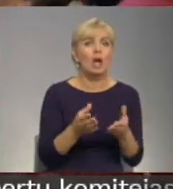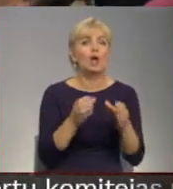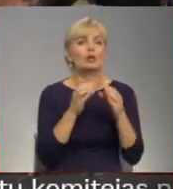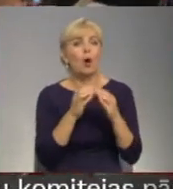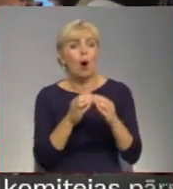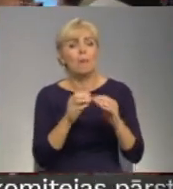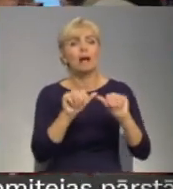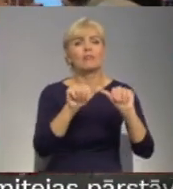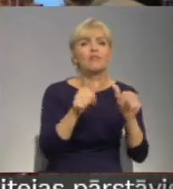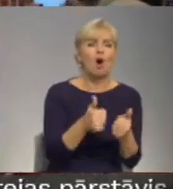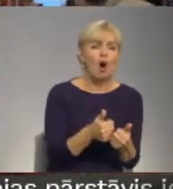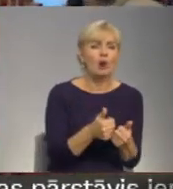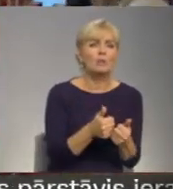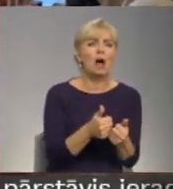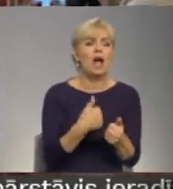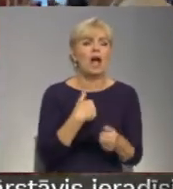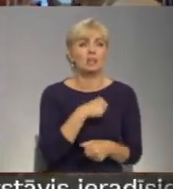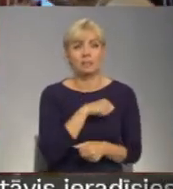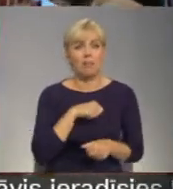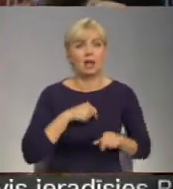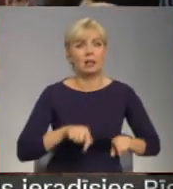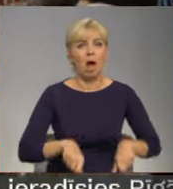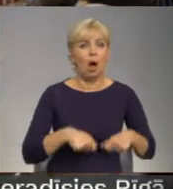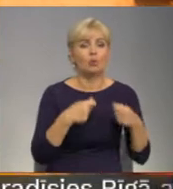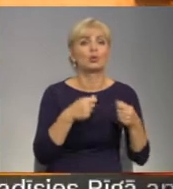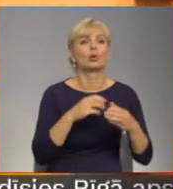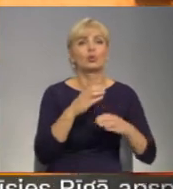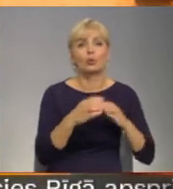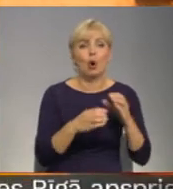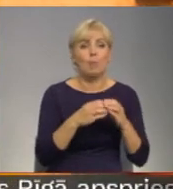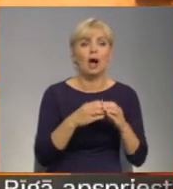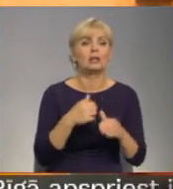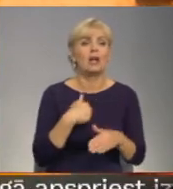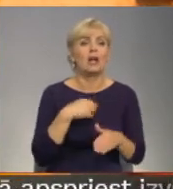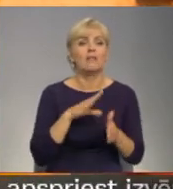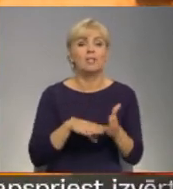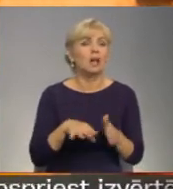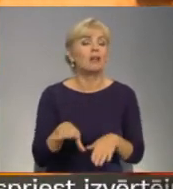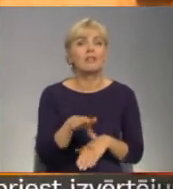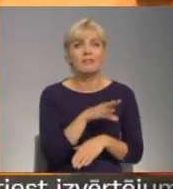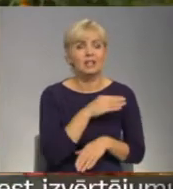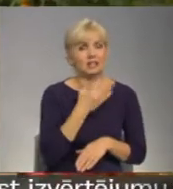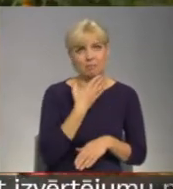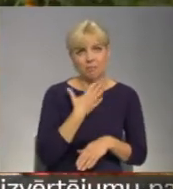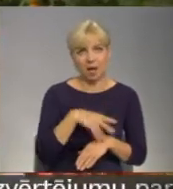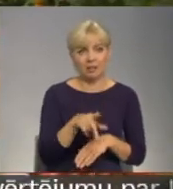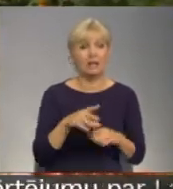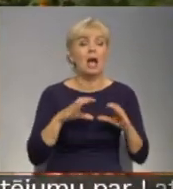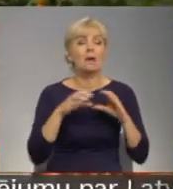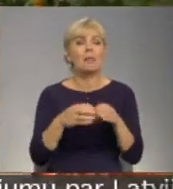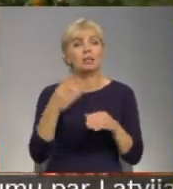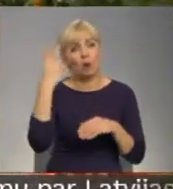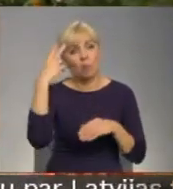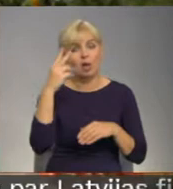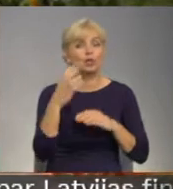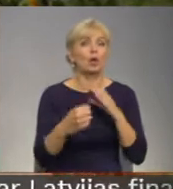un formas un... Es pataudzinu tomātus un man vienkārši viss patīk. Pasaules modas